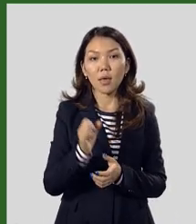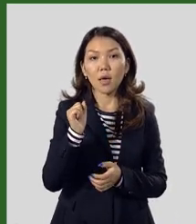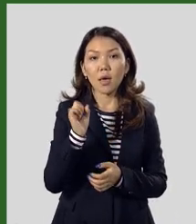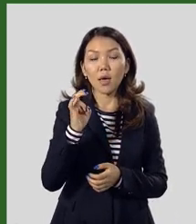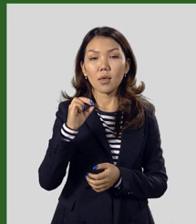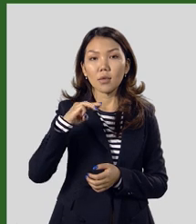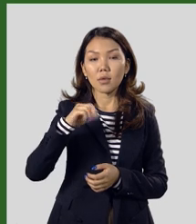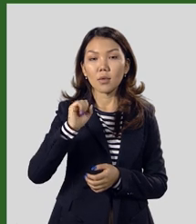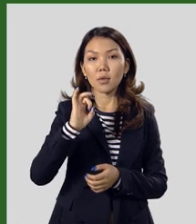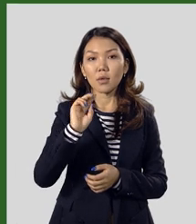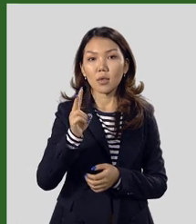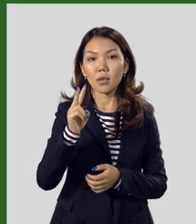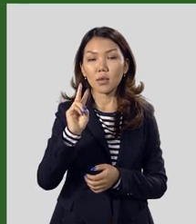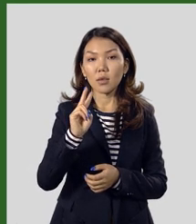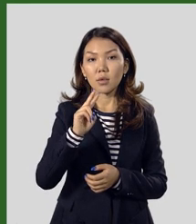Антарктида.